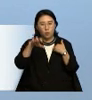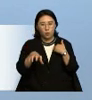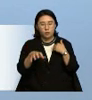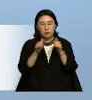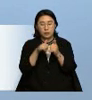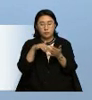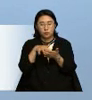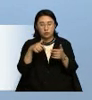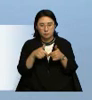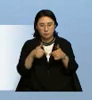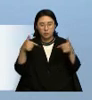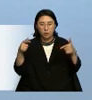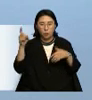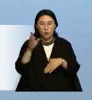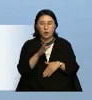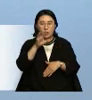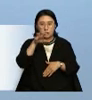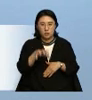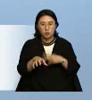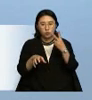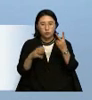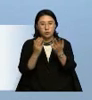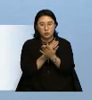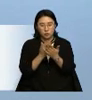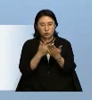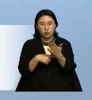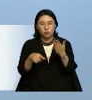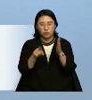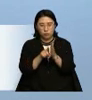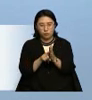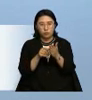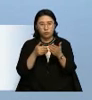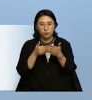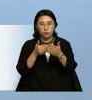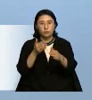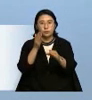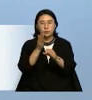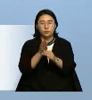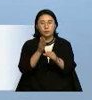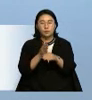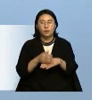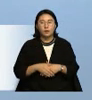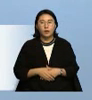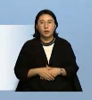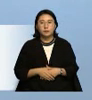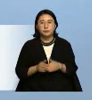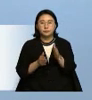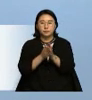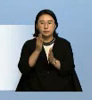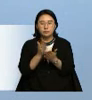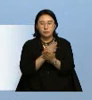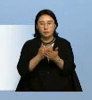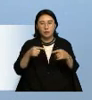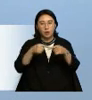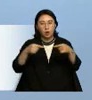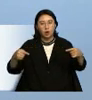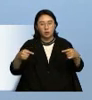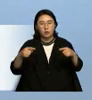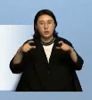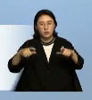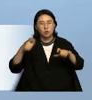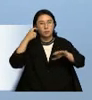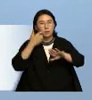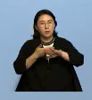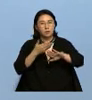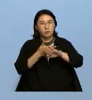인구가 계속 늘자 고양시가 덕양구를 둘로 나누겠다며 분구 절차를 밟고 있는데요. 시가 나눈 경계를 두고 지역